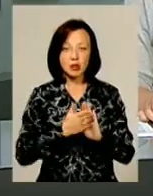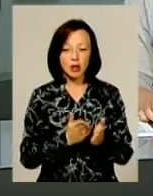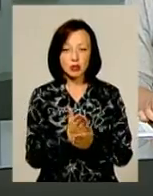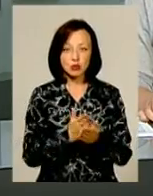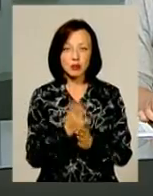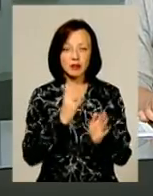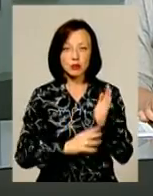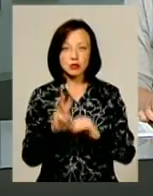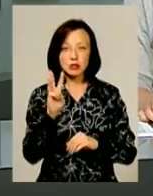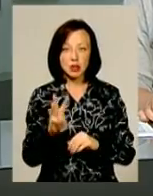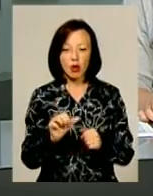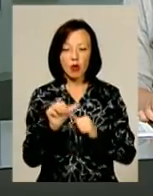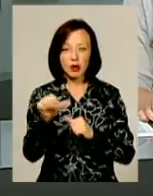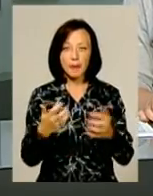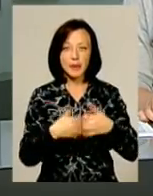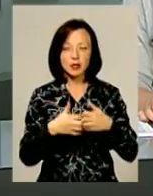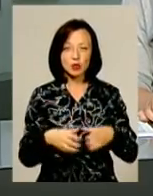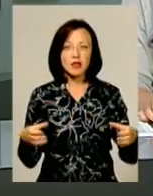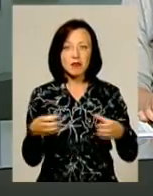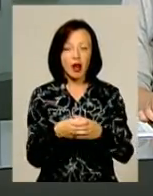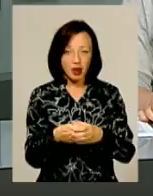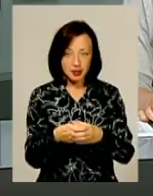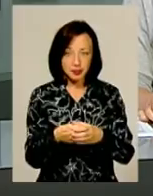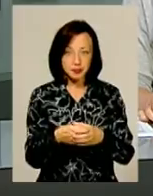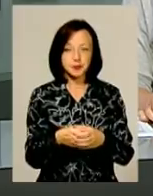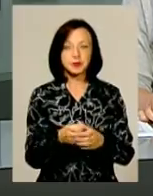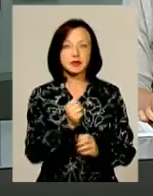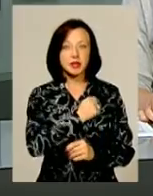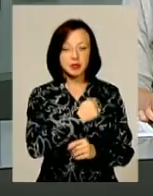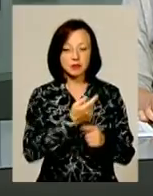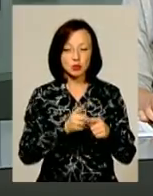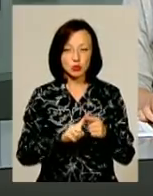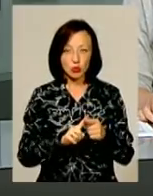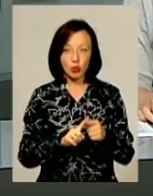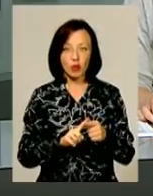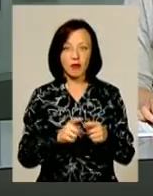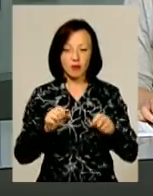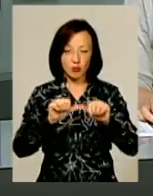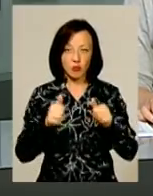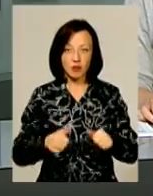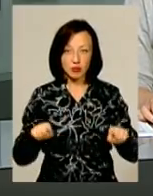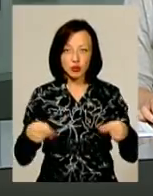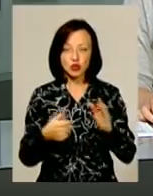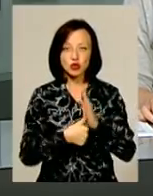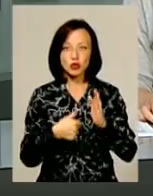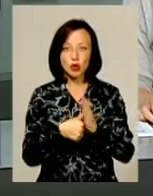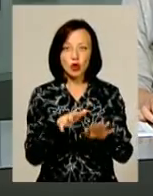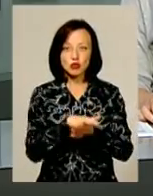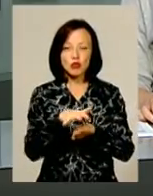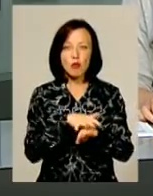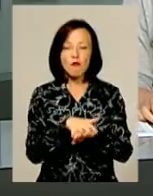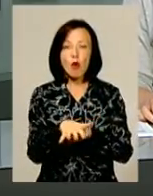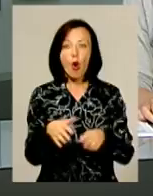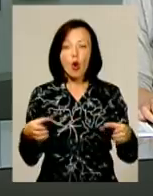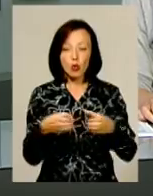службу в 93-й окремій механізованій бригаді. Із бійців цього військового формування утворили 6-ту штурмову роту,